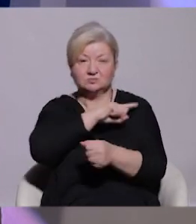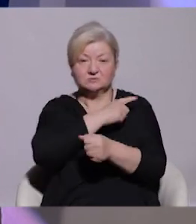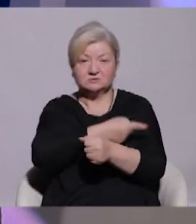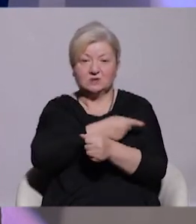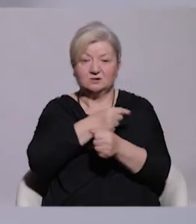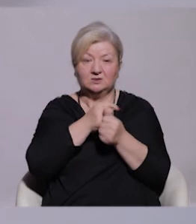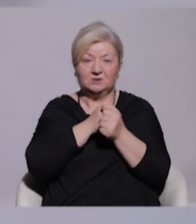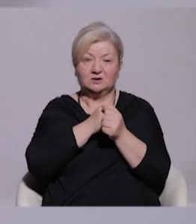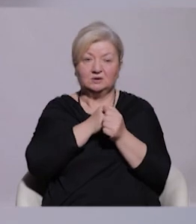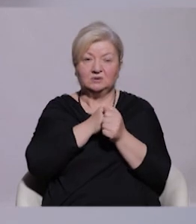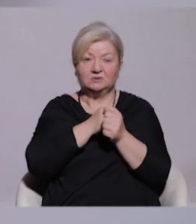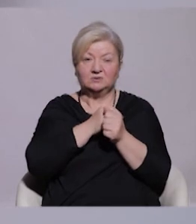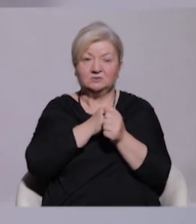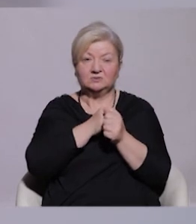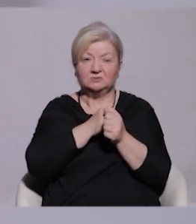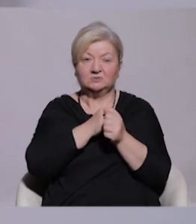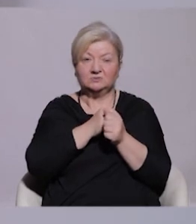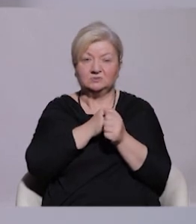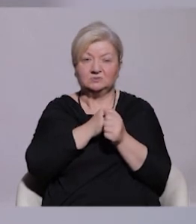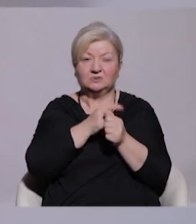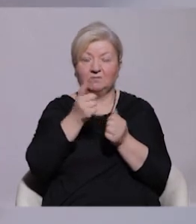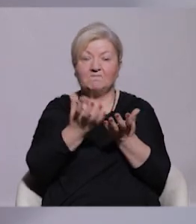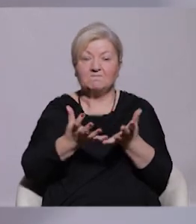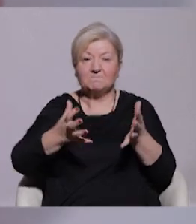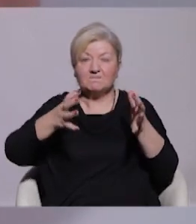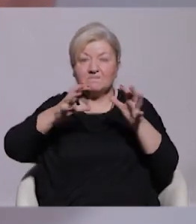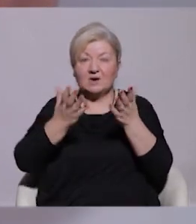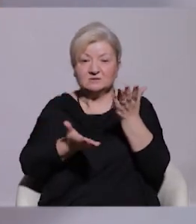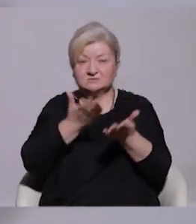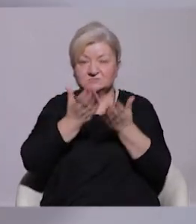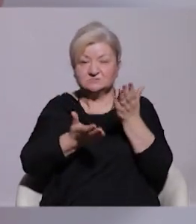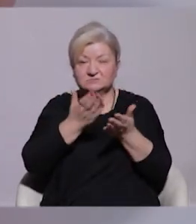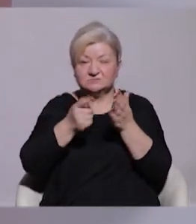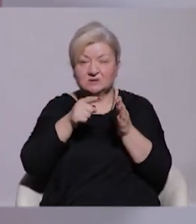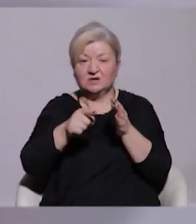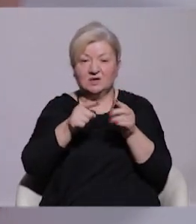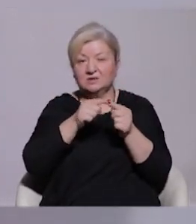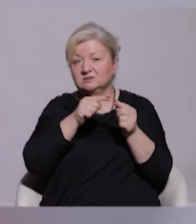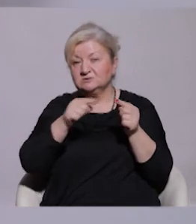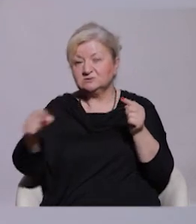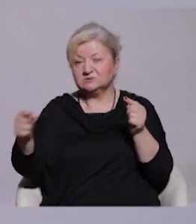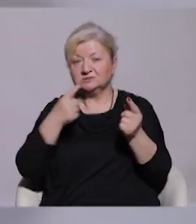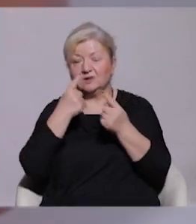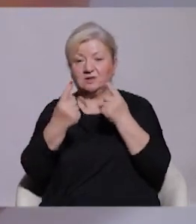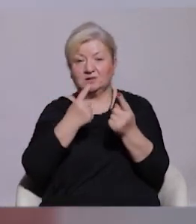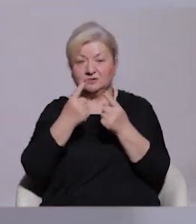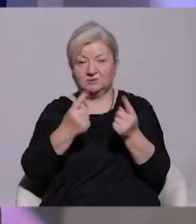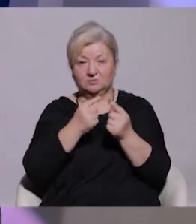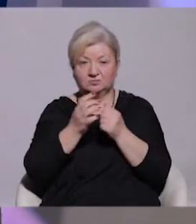ძალა, ეს არის მასა მოსული სიგრძის ერთეულზე,